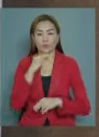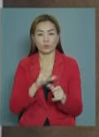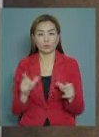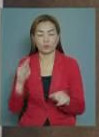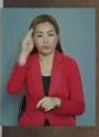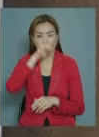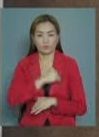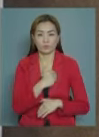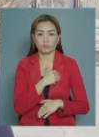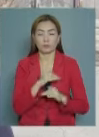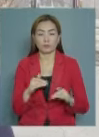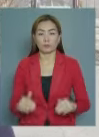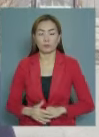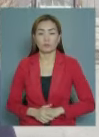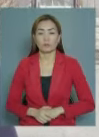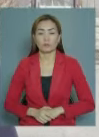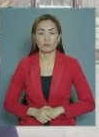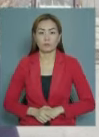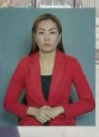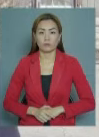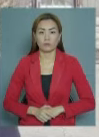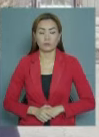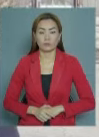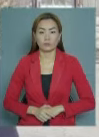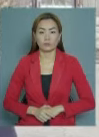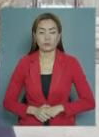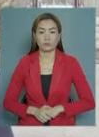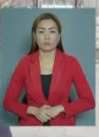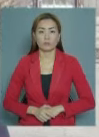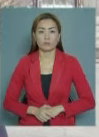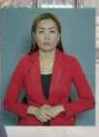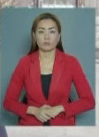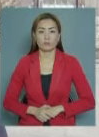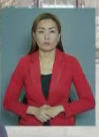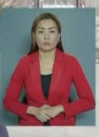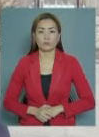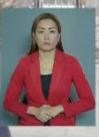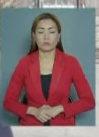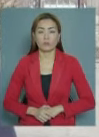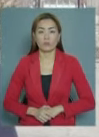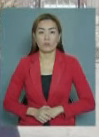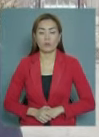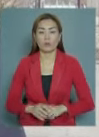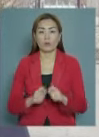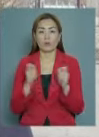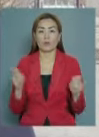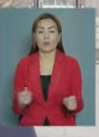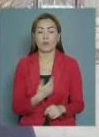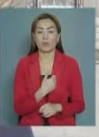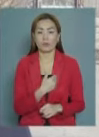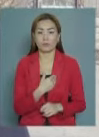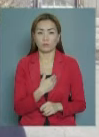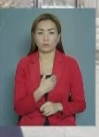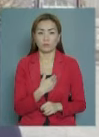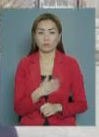сапалы мектепте балаларымыз білім алса деп армандайды. Сол қаладағы мектептерден білім алу үшін соны біз ауылдан ашқызамыз ба